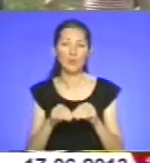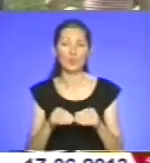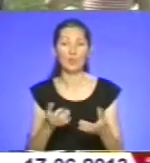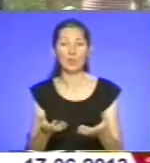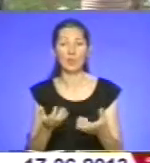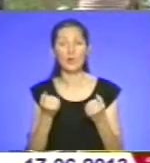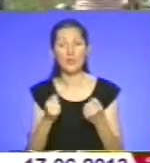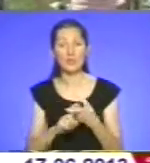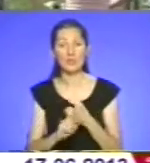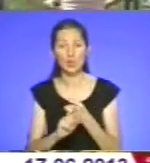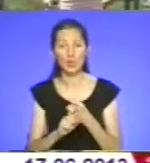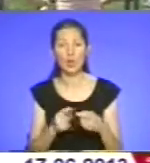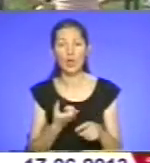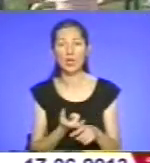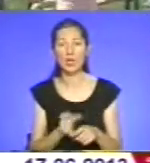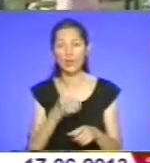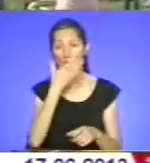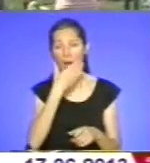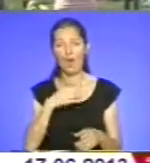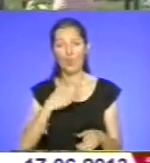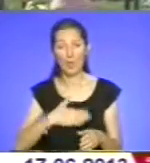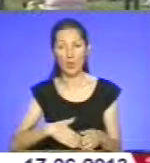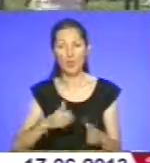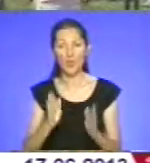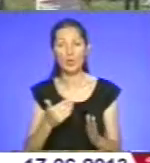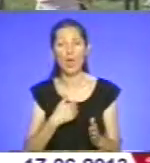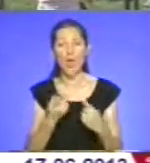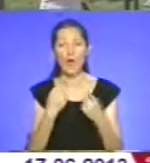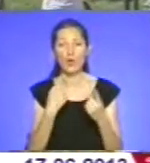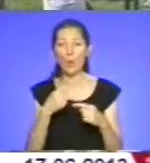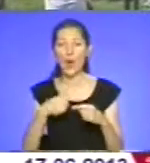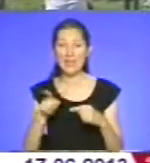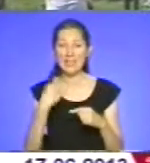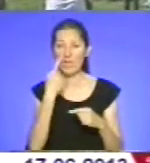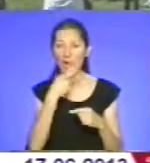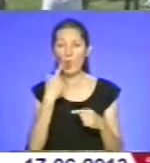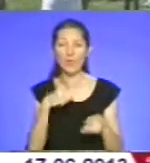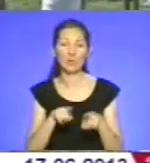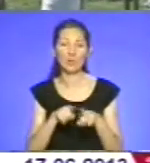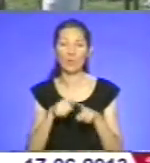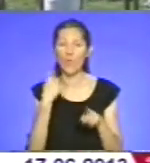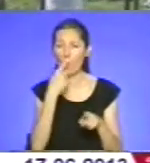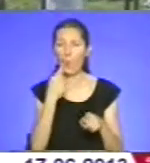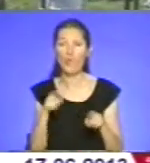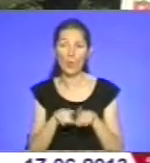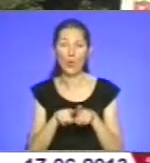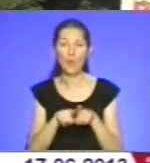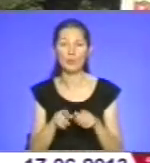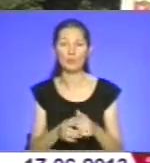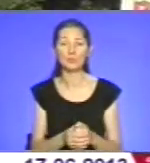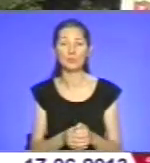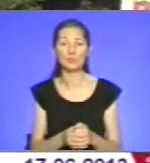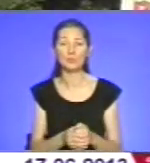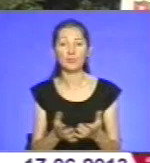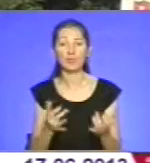зв'язок. І насправді це дуже гарно і дуже приємно. Хоч ми говоримо на різних мовах, але вони десь є схожі і через це десь зближує нас. А